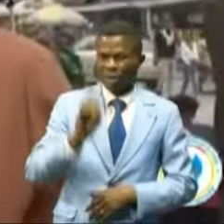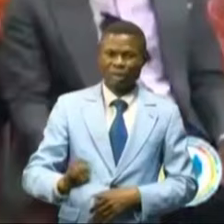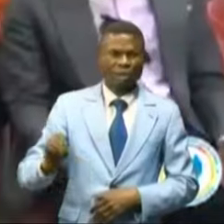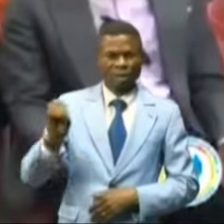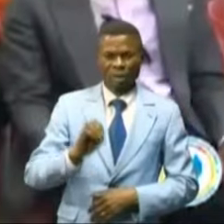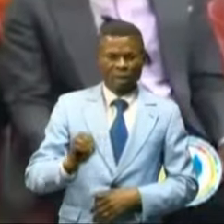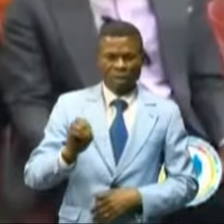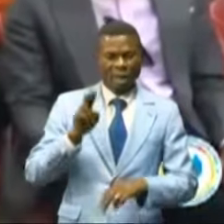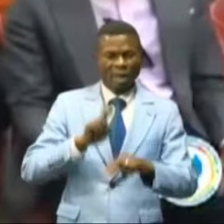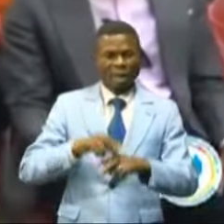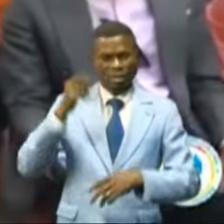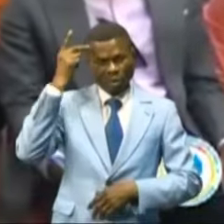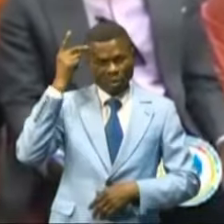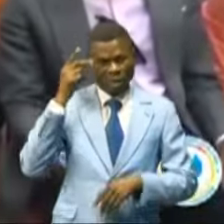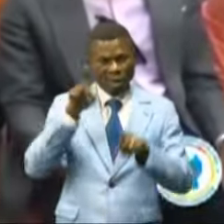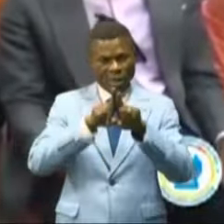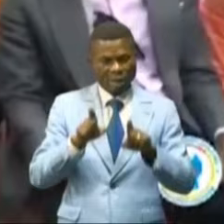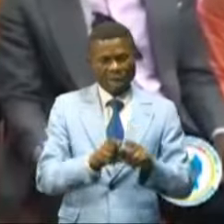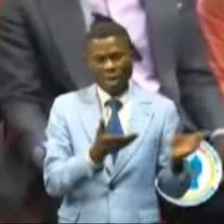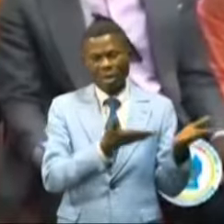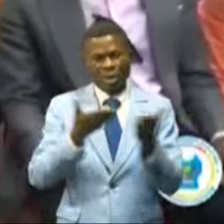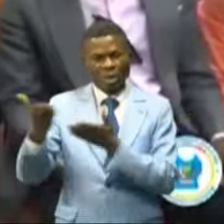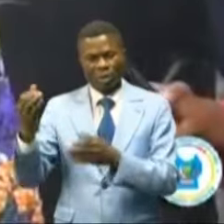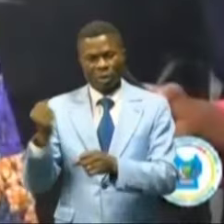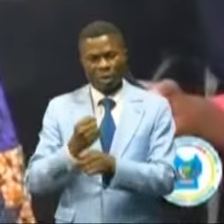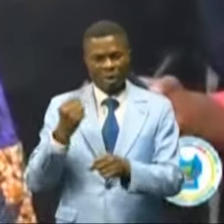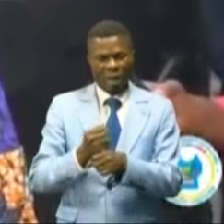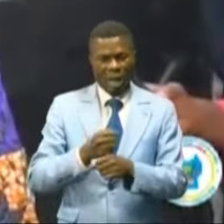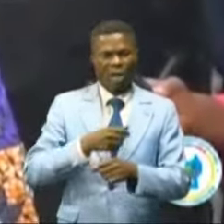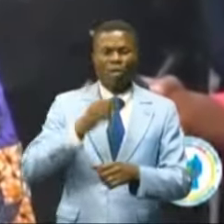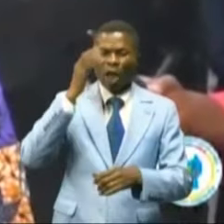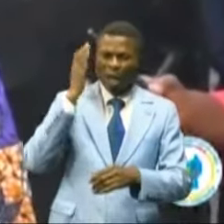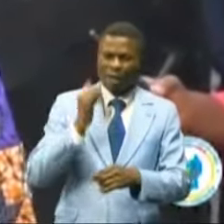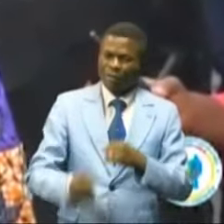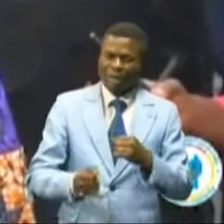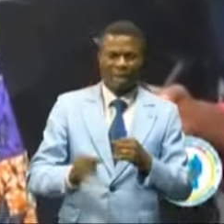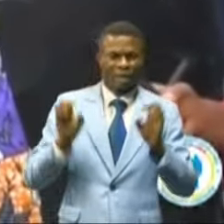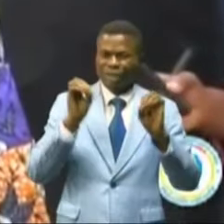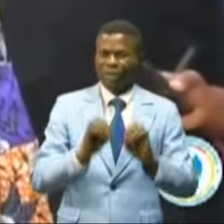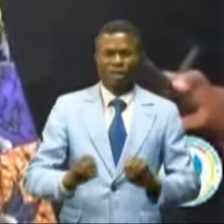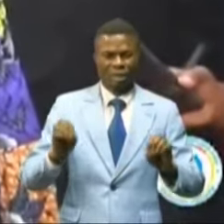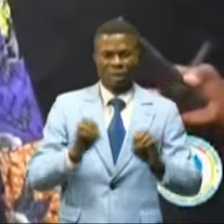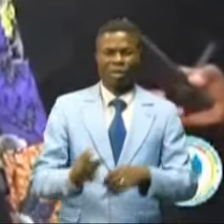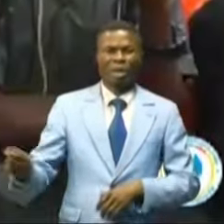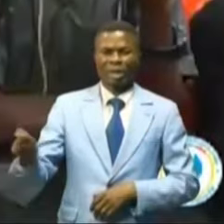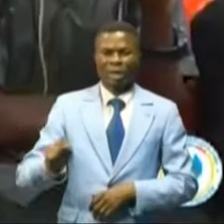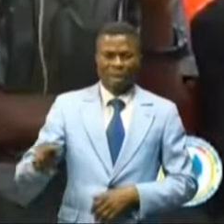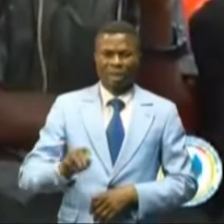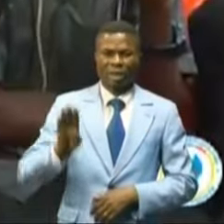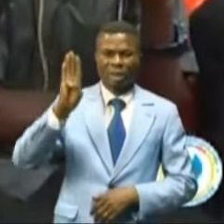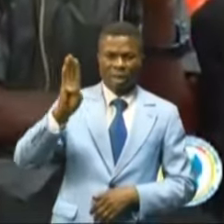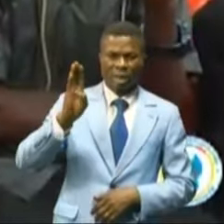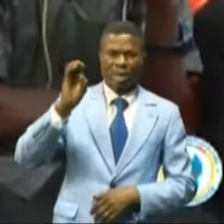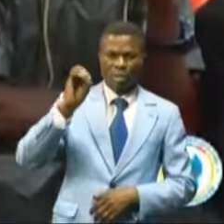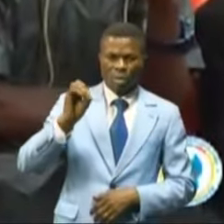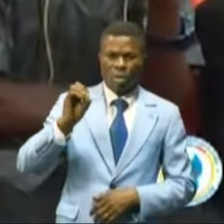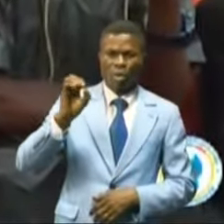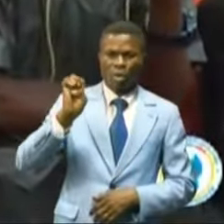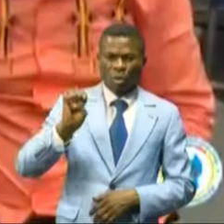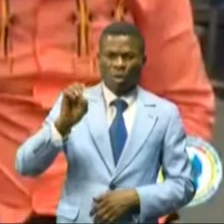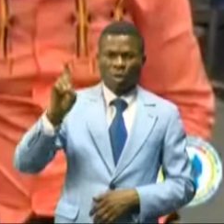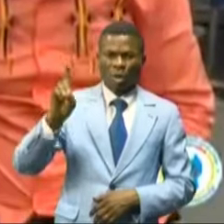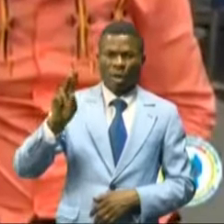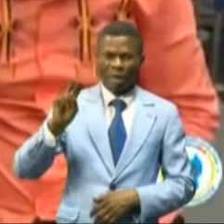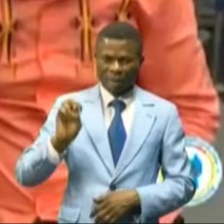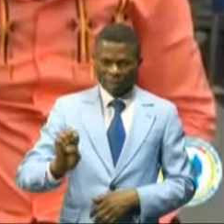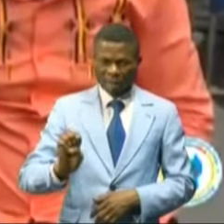à Kinshasa, ainsi que l'achèvement des travaux amorcés par l'honorable rapporteur dans le territoire de Boende. Très réceptif et préoccupé